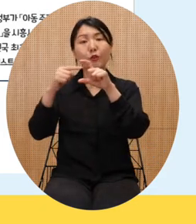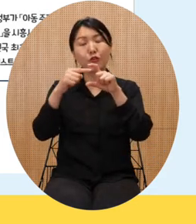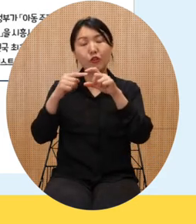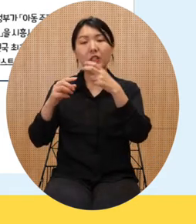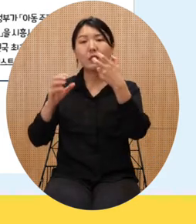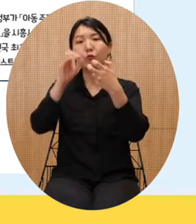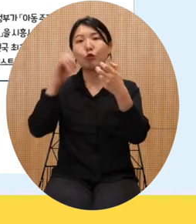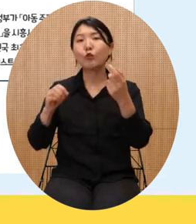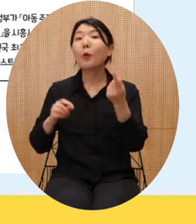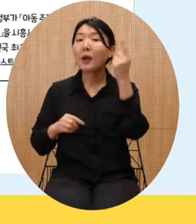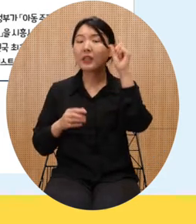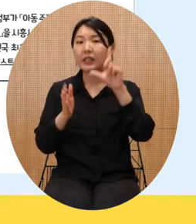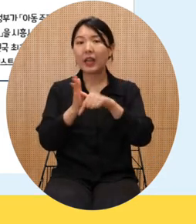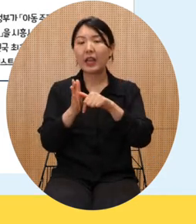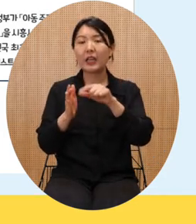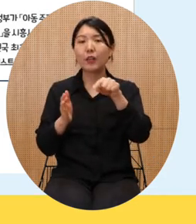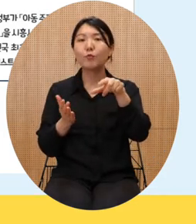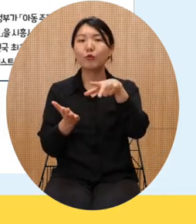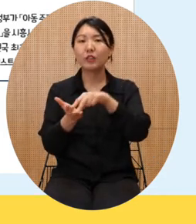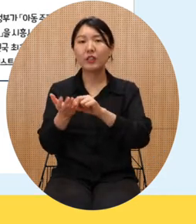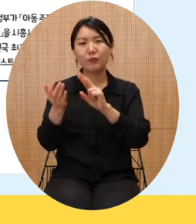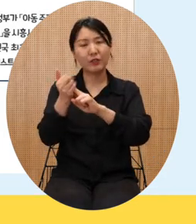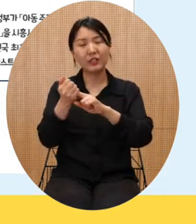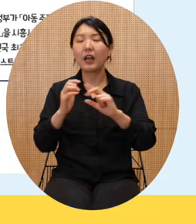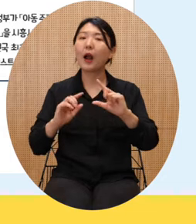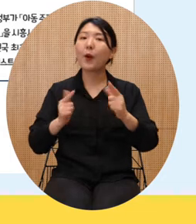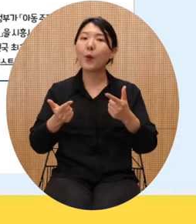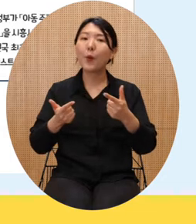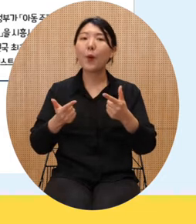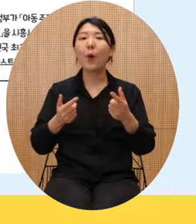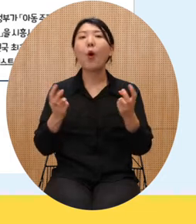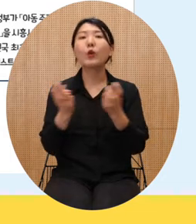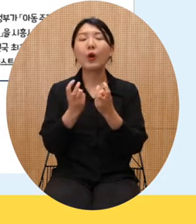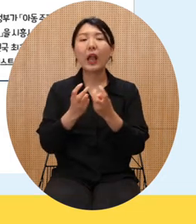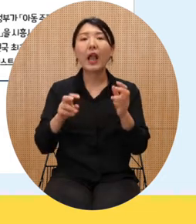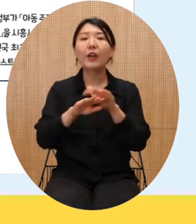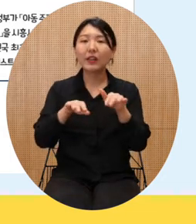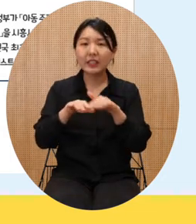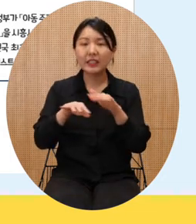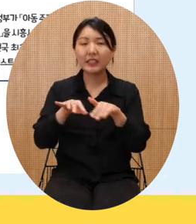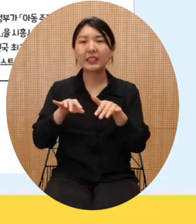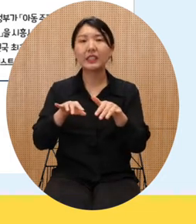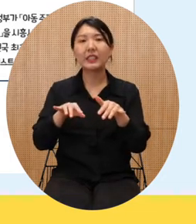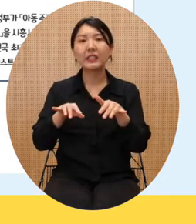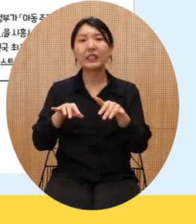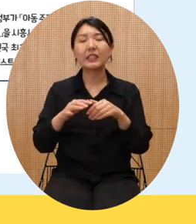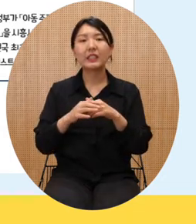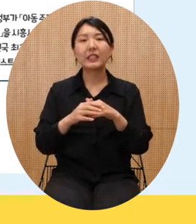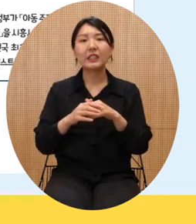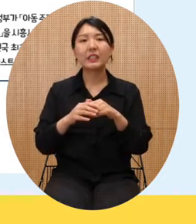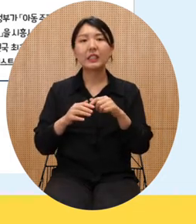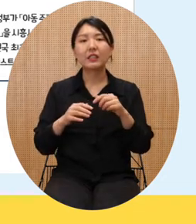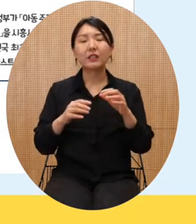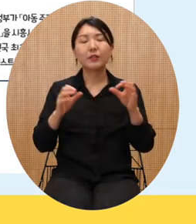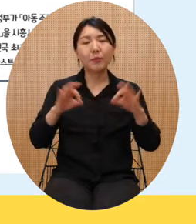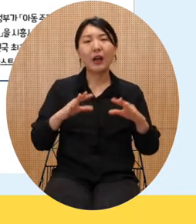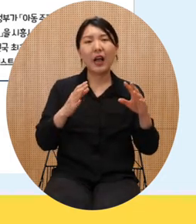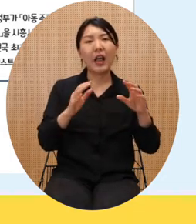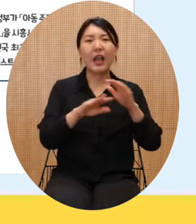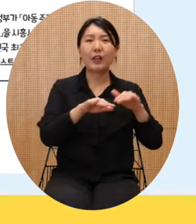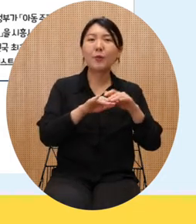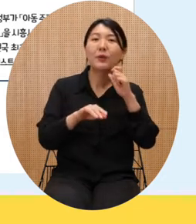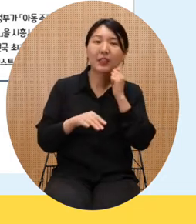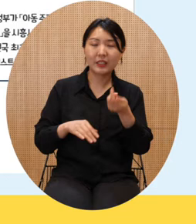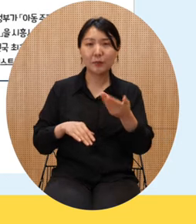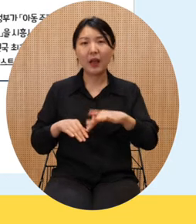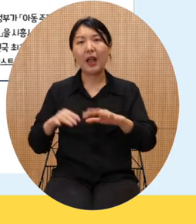70% 이상으로 가장 높을 때 이 문제를 자꾸 덮으려고 하기보다는 이 문제를 어떻게 해결할지를, 이걸 일순간에 해결할